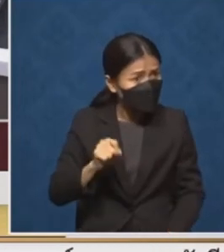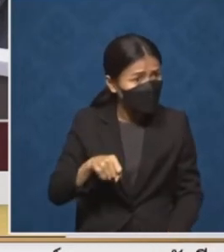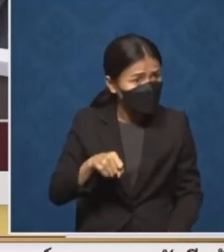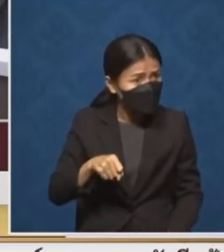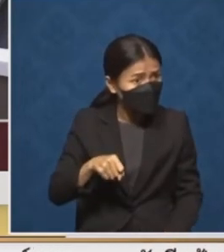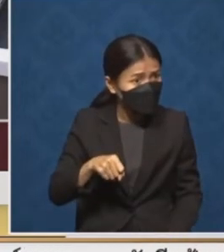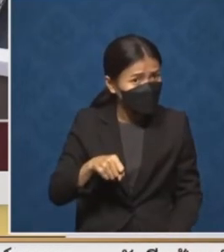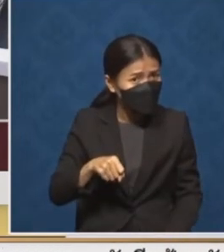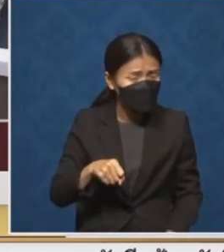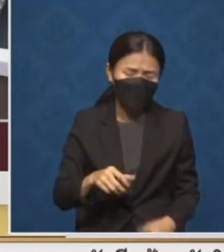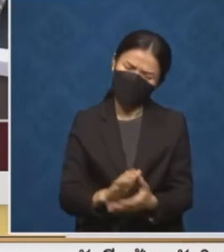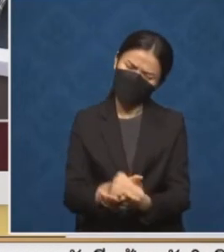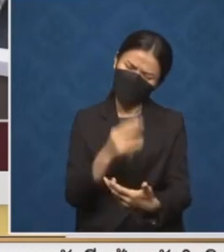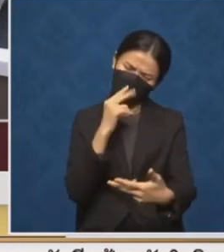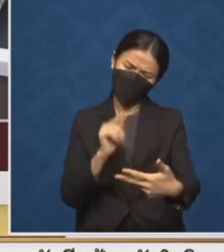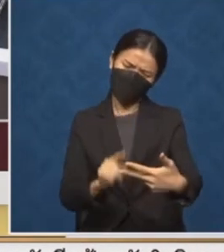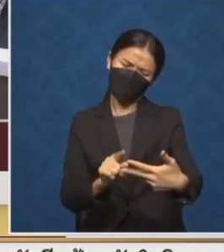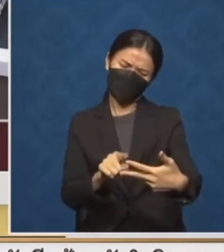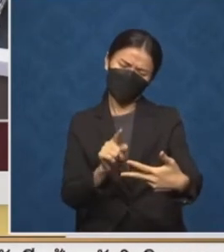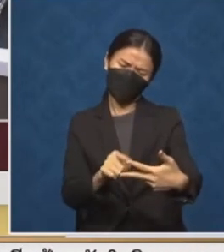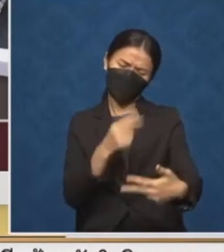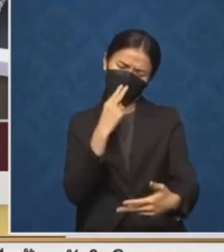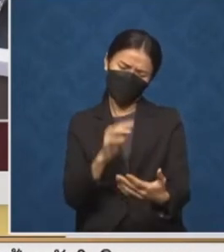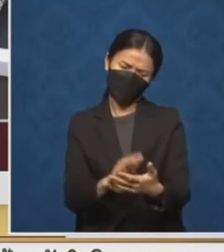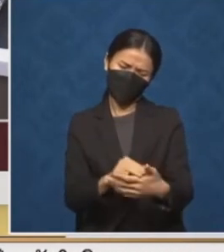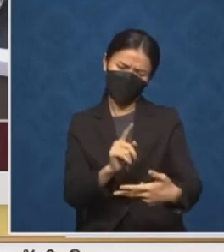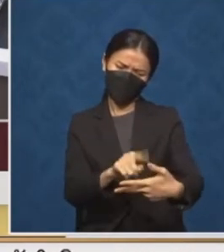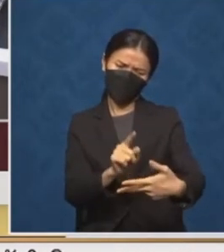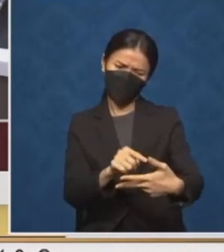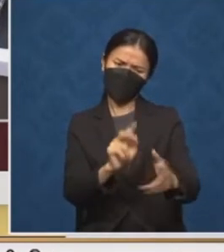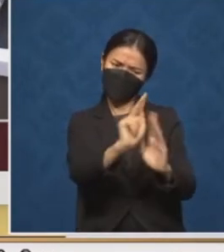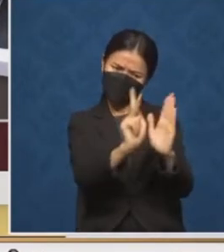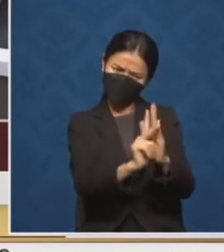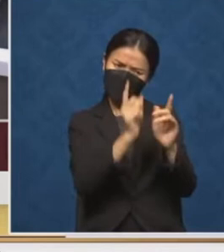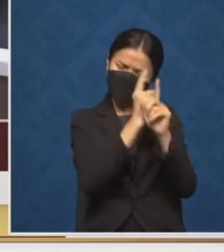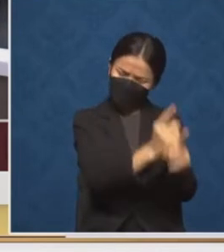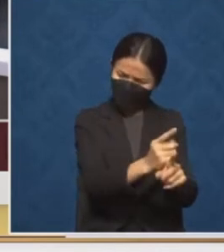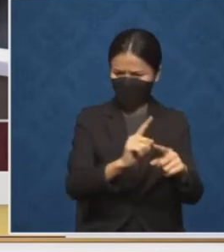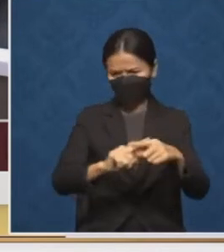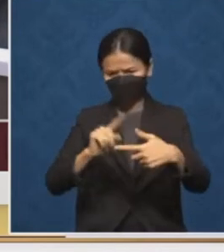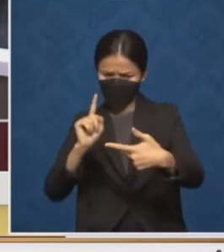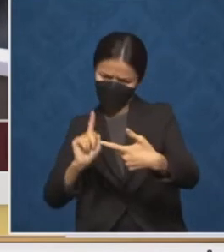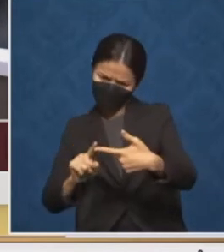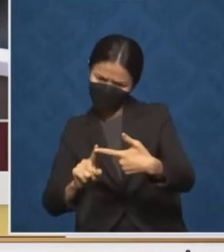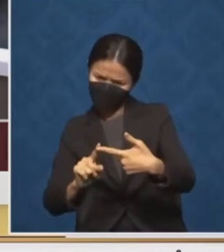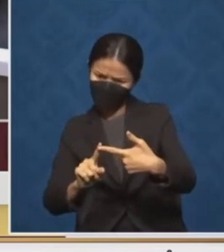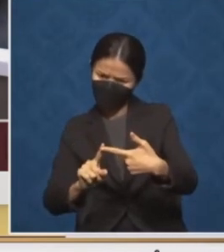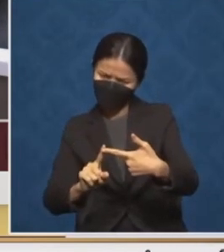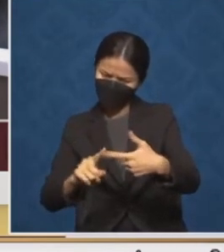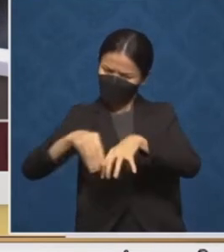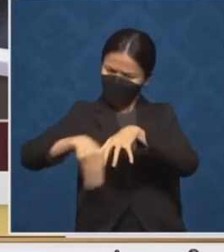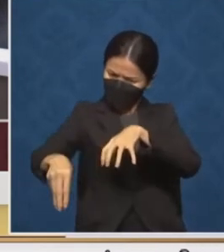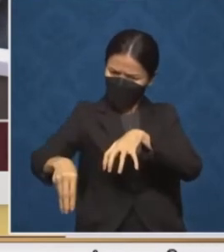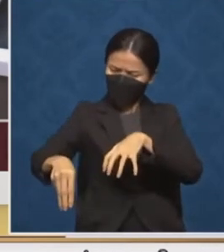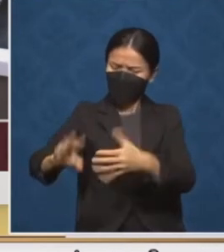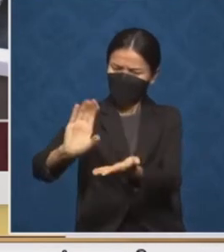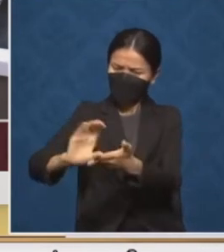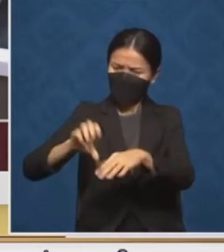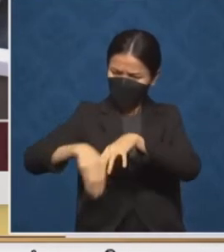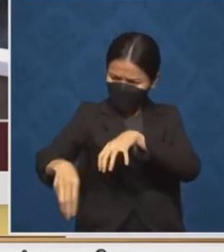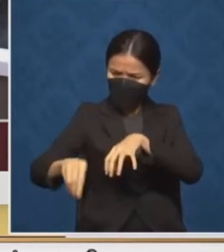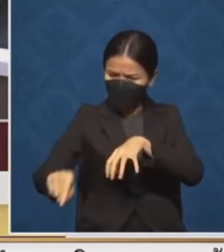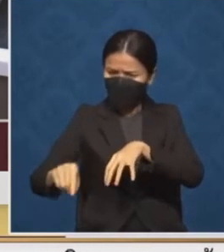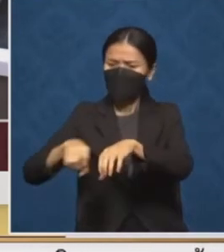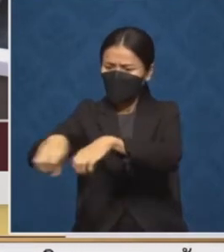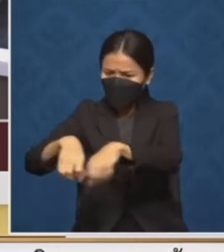เขียนตรงนี้บอกว่าให้สำนักงบประมาณจัดสรรไม่พูดถึงกฎหมายเลยแล้วถ้าจะมีการเปลี่ยนแปล